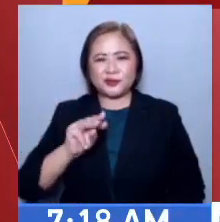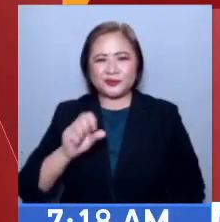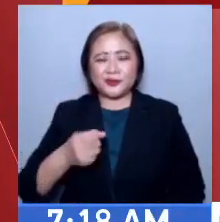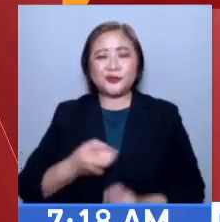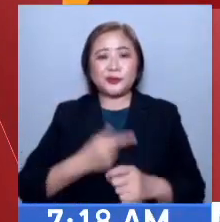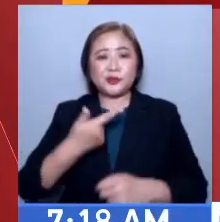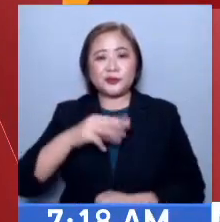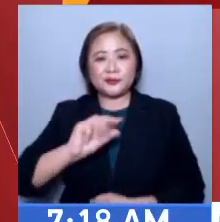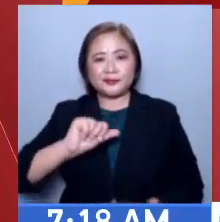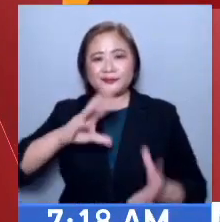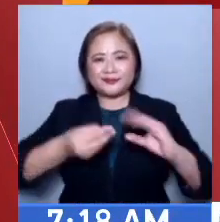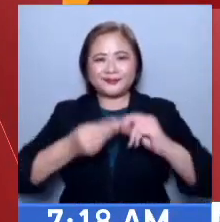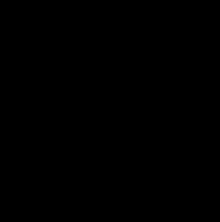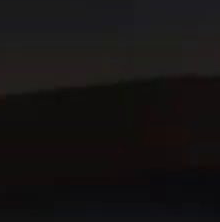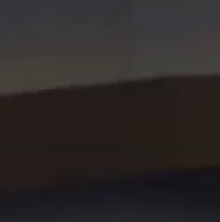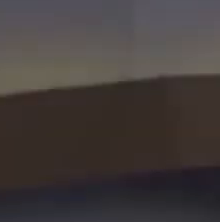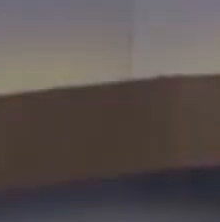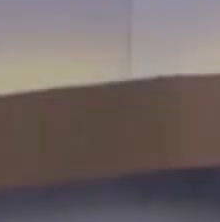Integrated News.